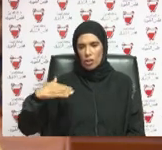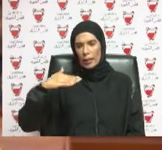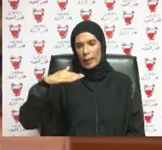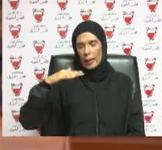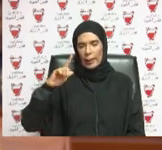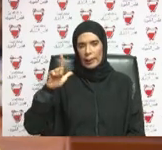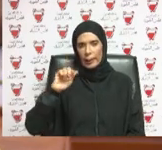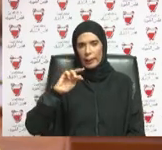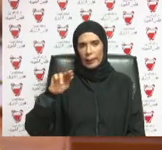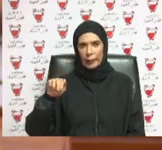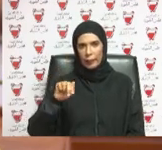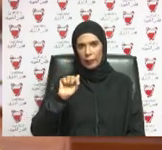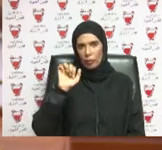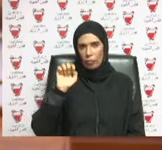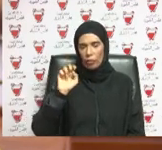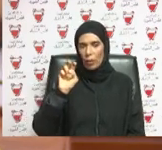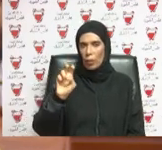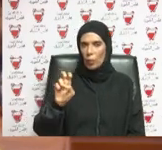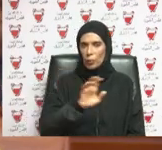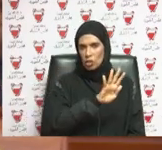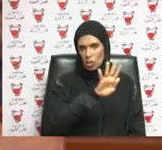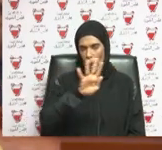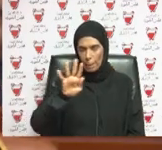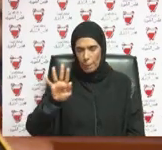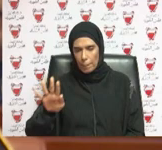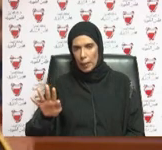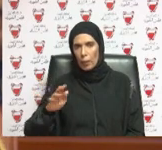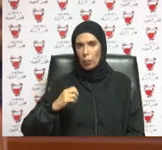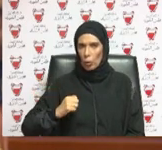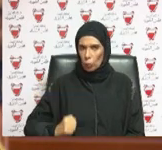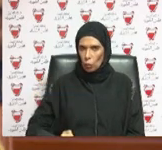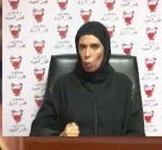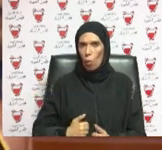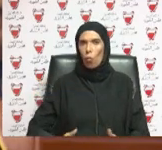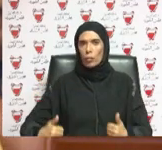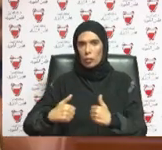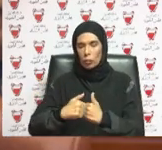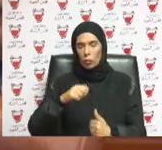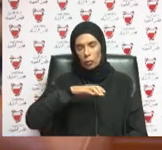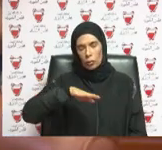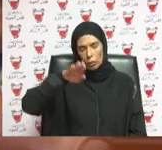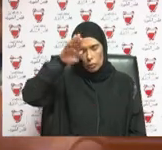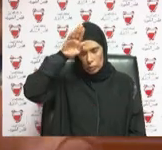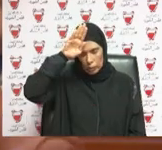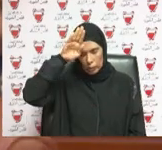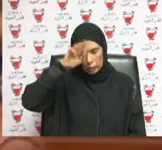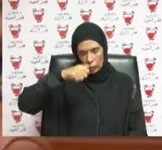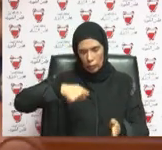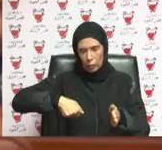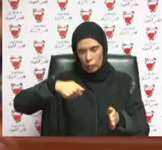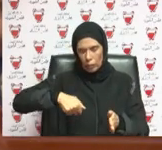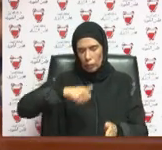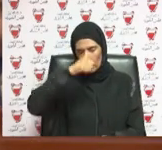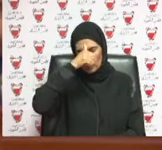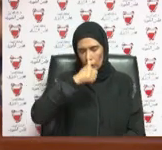آل خليفة الكرام، ولشعب البحرين المخلص الوفي خالص التعازي